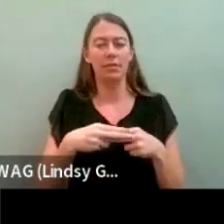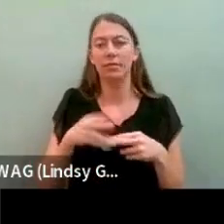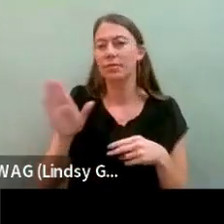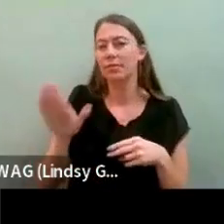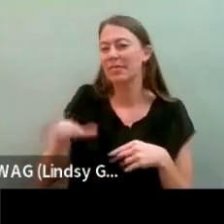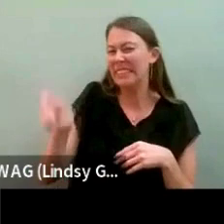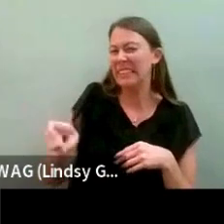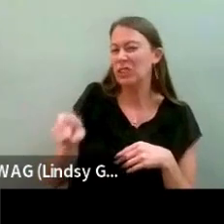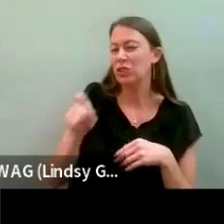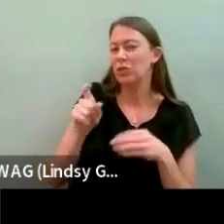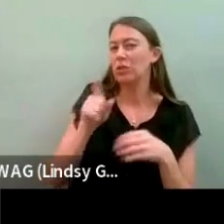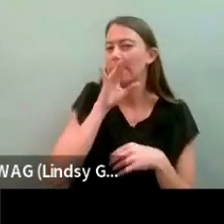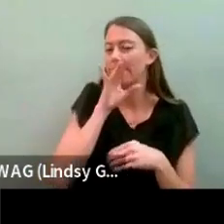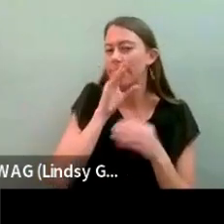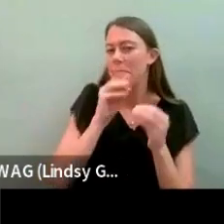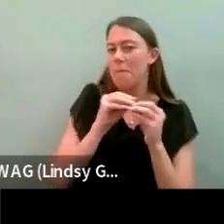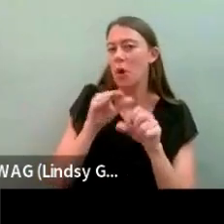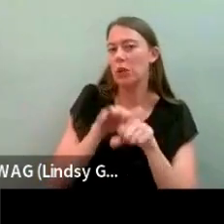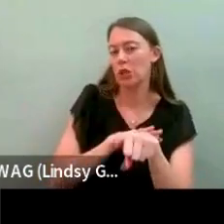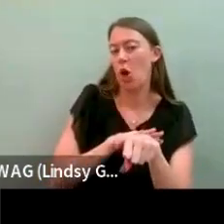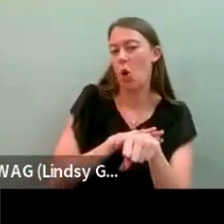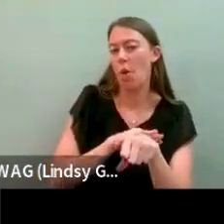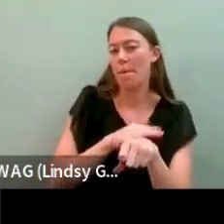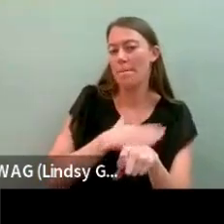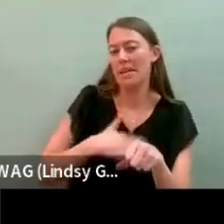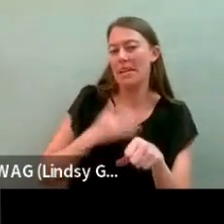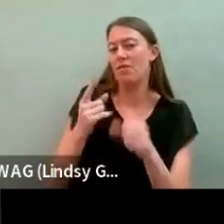等会我们会解释更多一些。